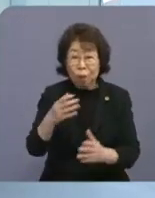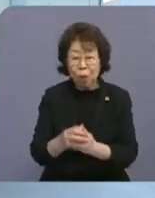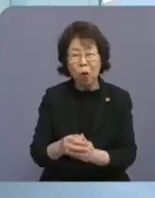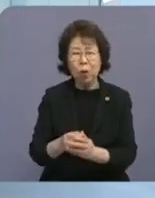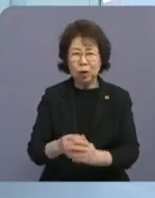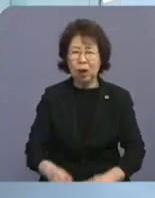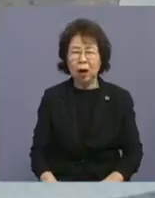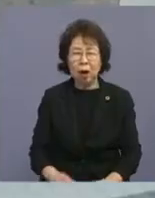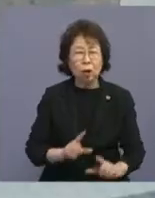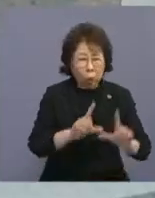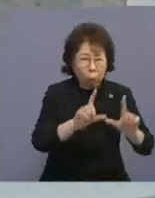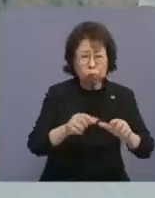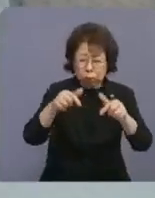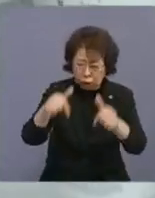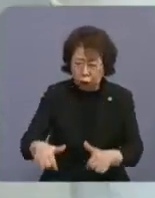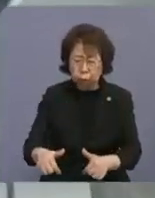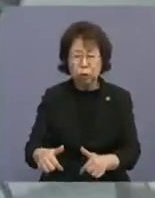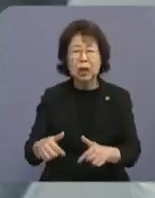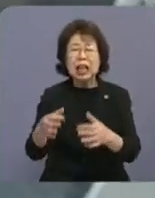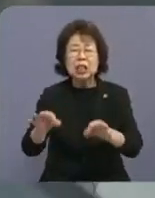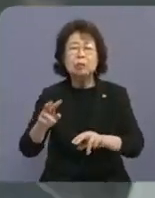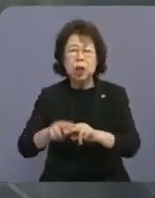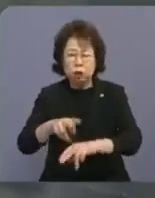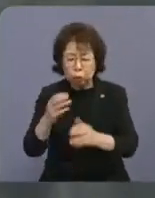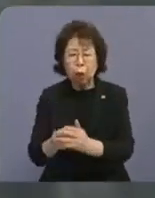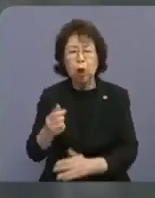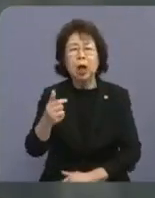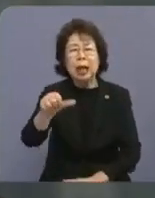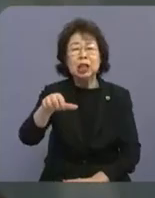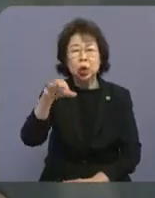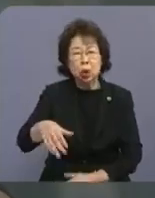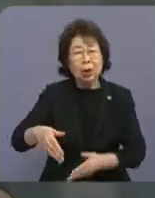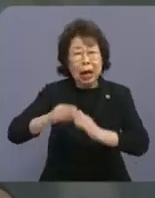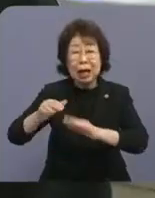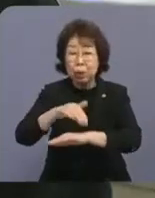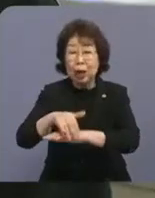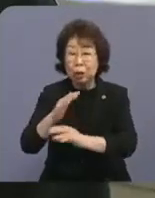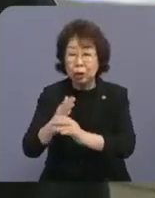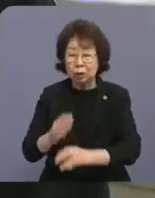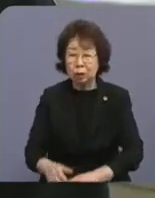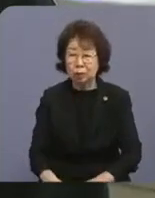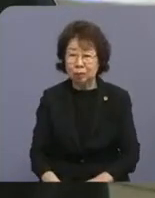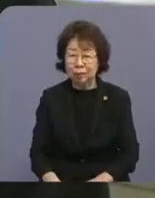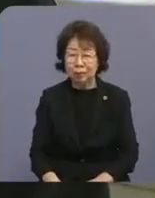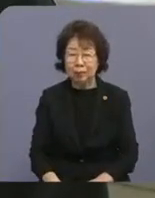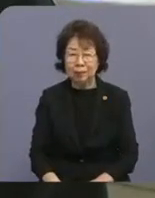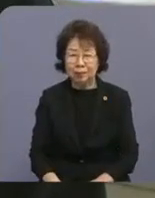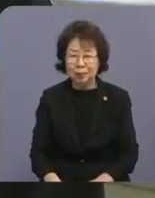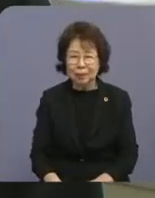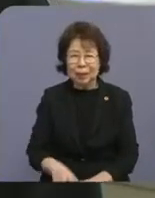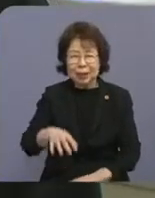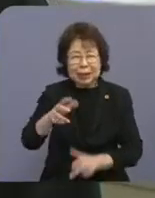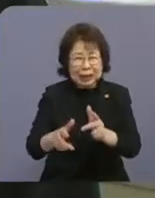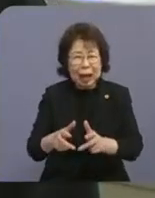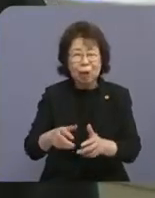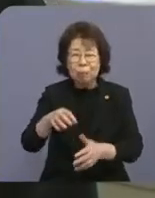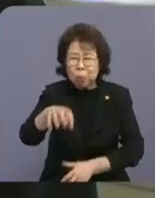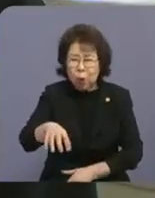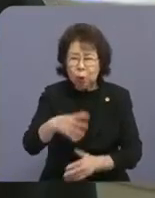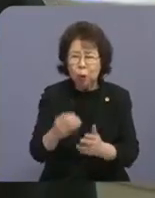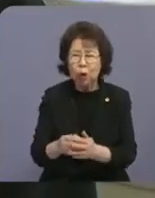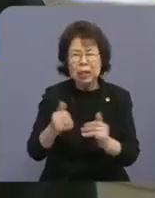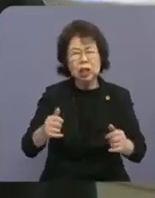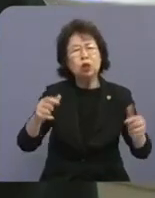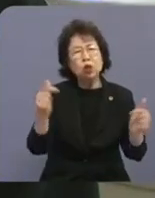영도구와 서구, 동구, 중구, 금정구 등 5개 구에 들었습니다. 이 사업 자체가 지역의 인구 소멸 및 감소를 대응하기